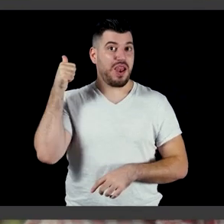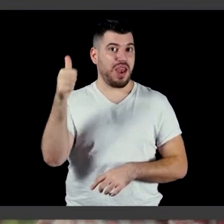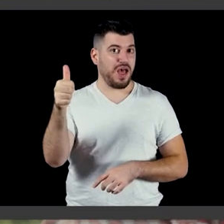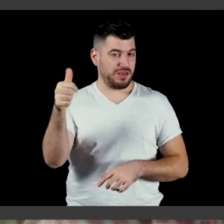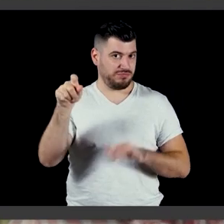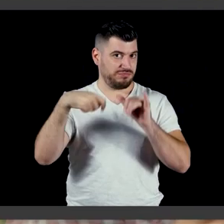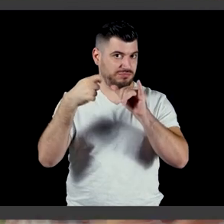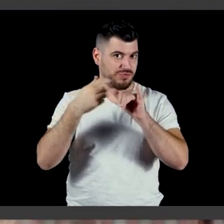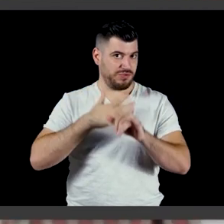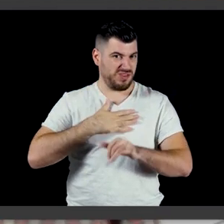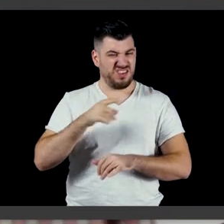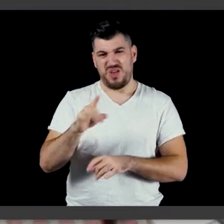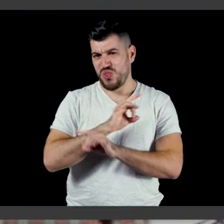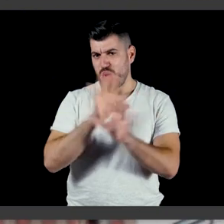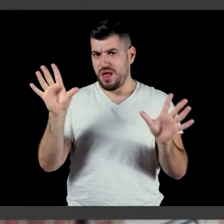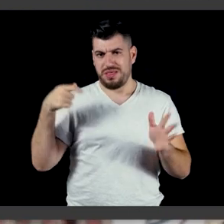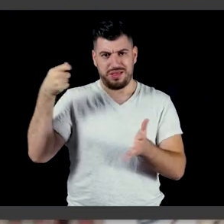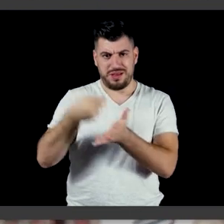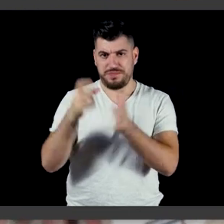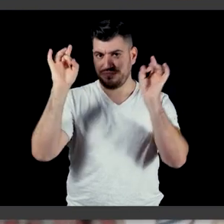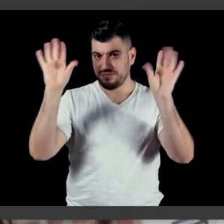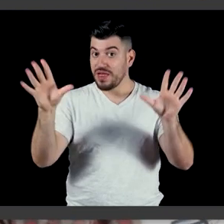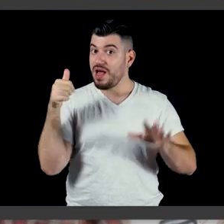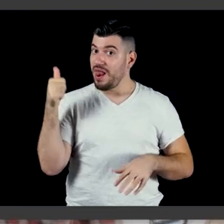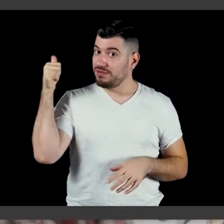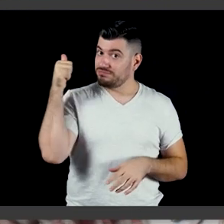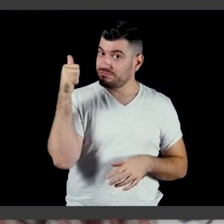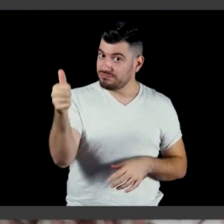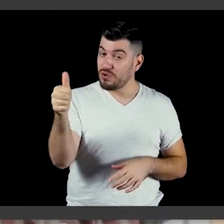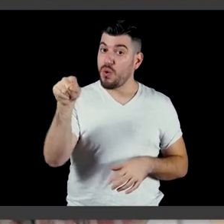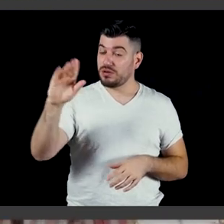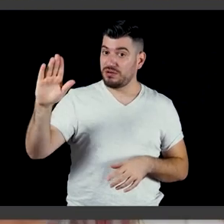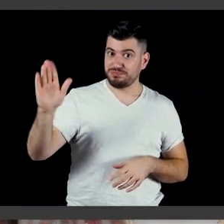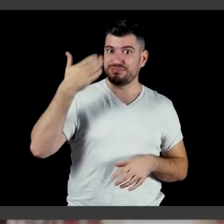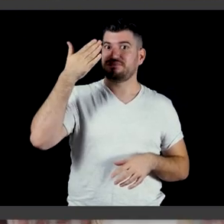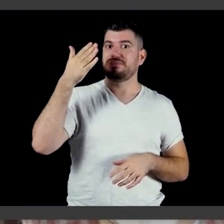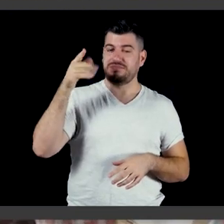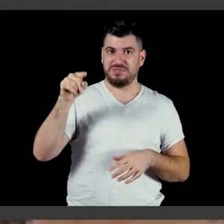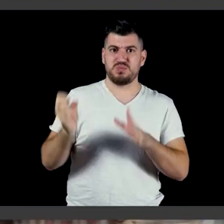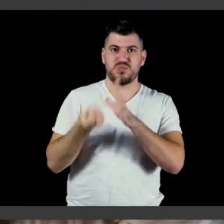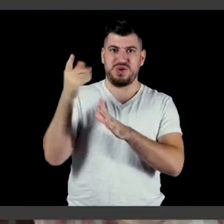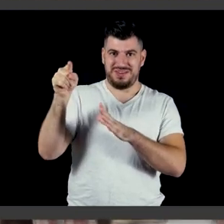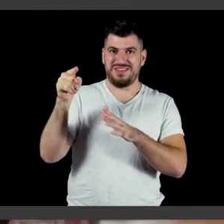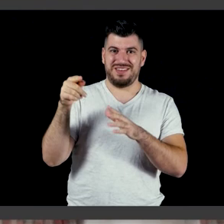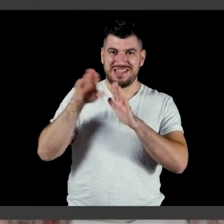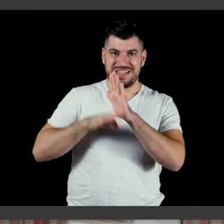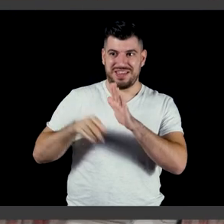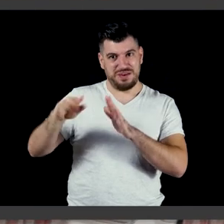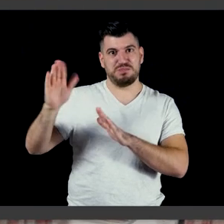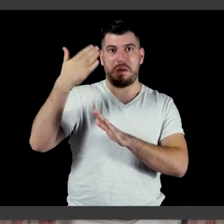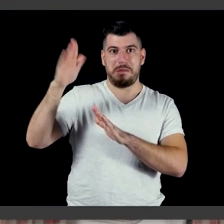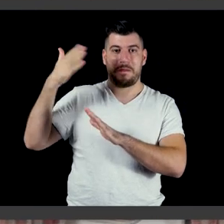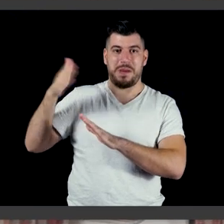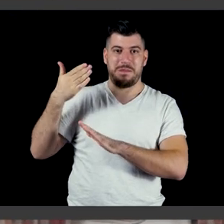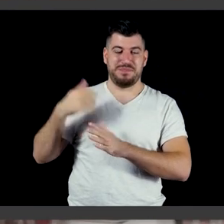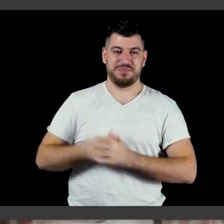μας. Να ξέρετε ότι είναι δωρεάν, δεν πληρώνετε τίποτα. Απλά, άμα θα κάνετε, με το που βγαίνει η συνταγή, κατευθείαν θα παίρνετε mail και θα ξέρετε ότι βγήκε καινούργιο